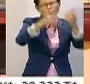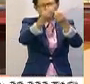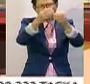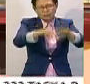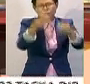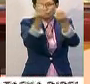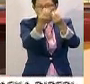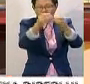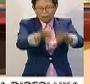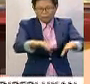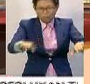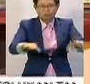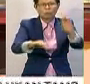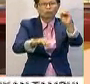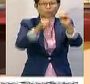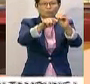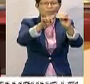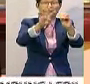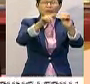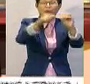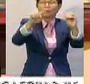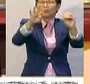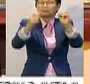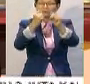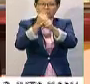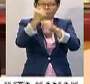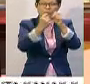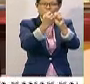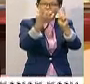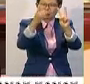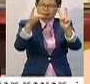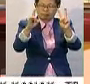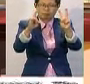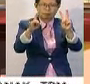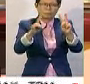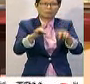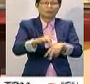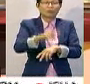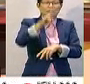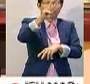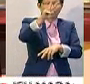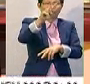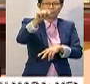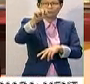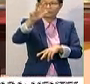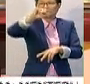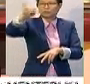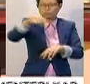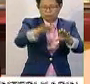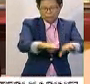kanak-kanak 0 hingga 4 tahun pada tahun 2018 adalah seramai 2.3 juta